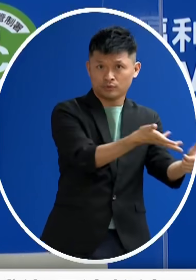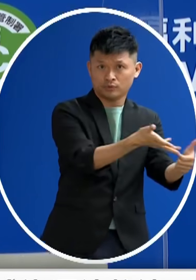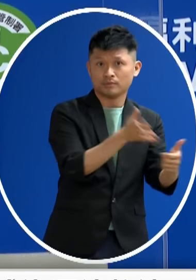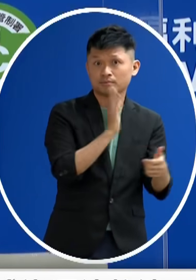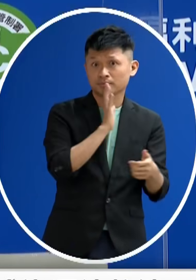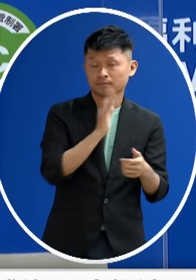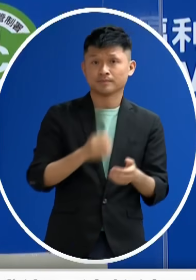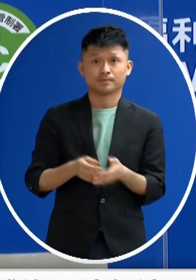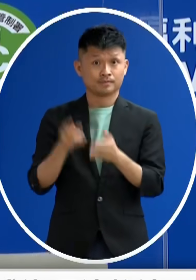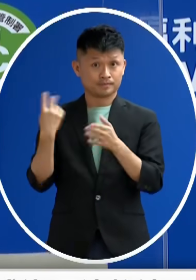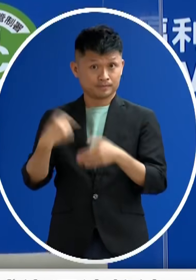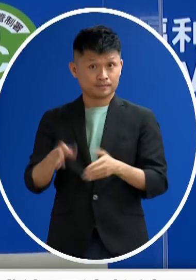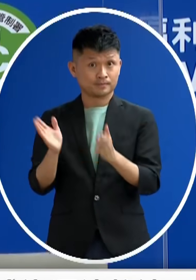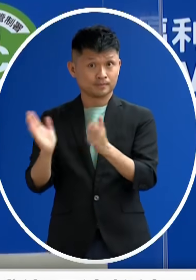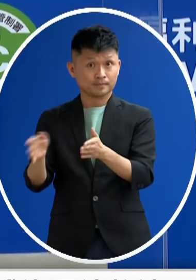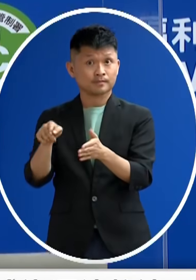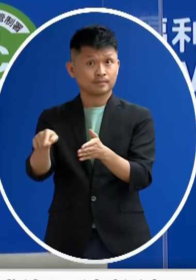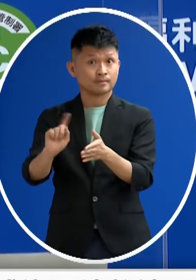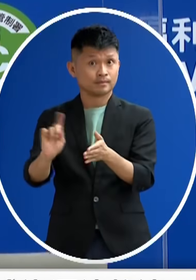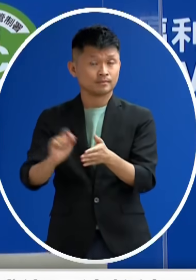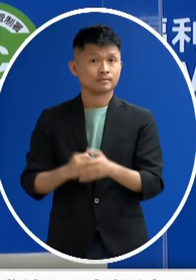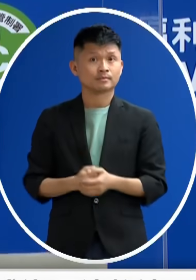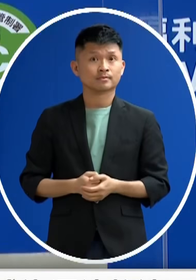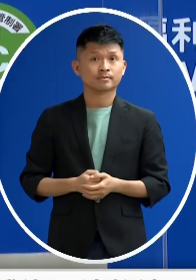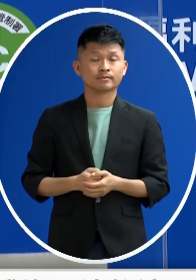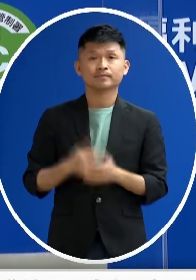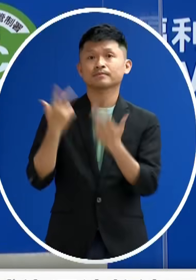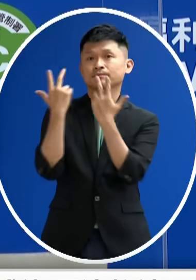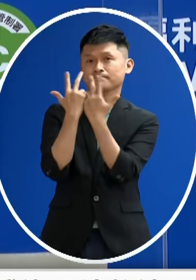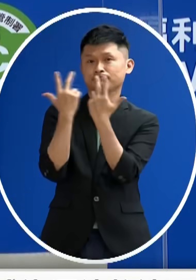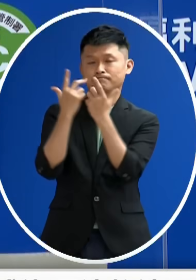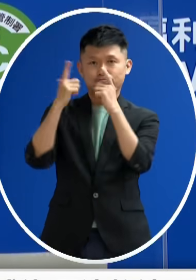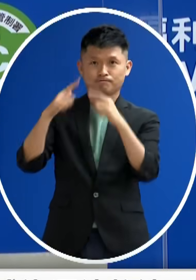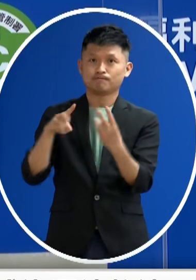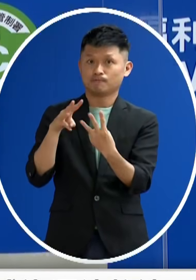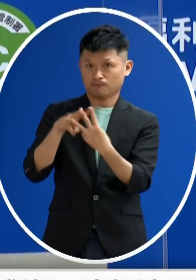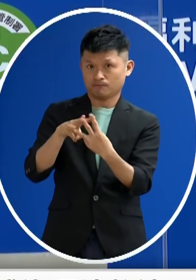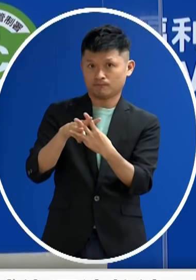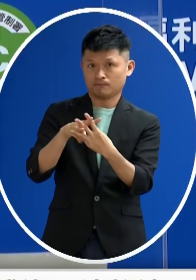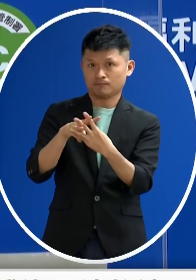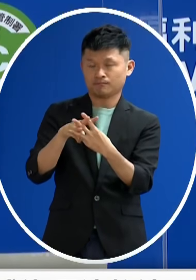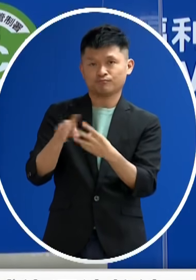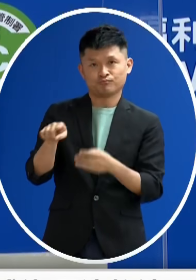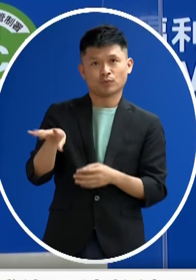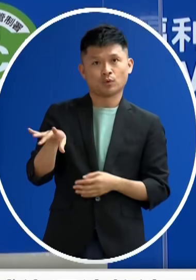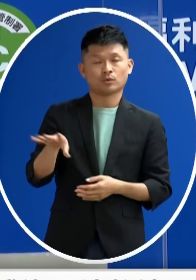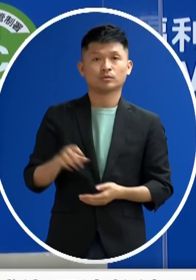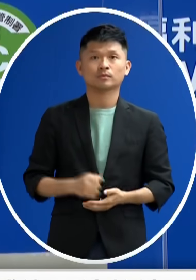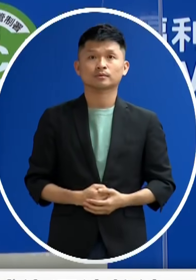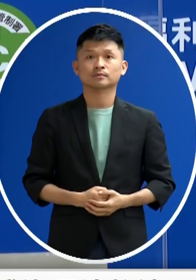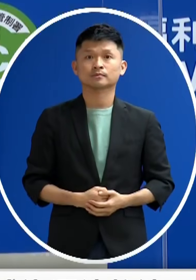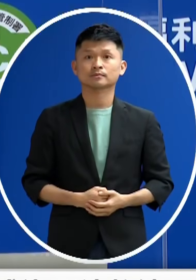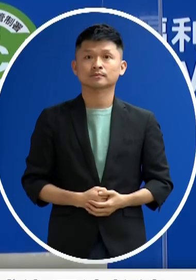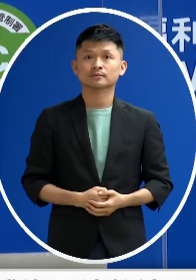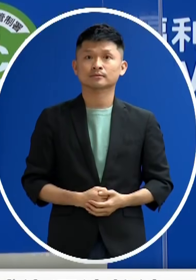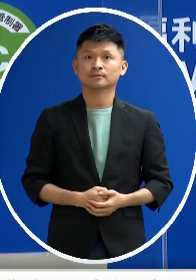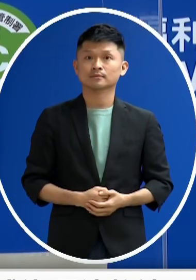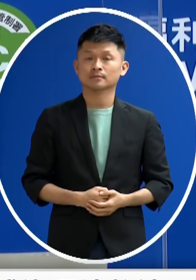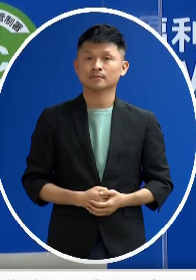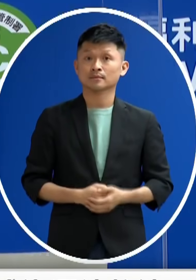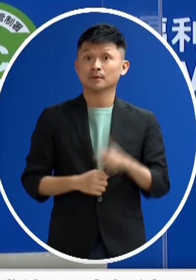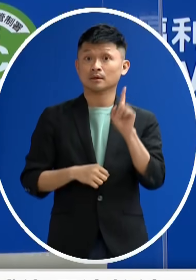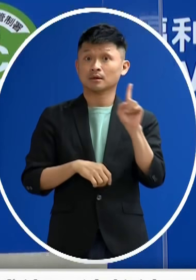外在另外一个就是在新北的芦洲那也有一起。那